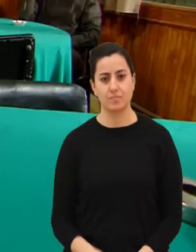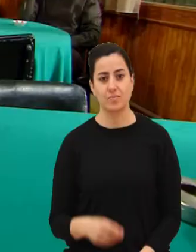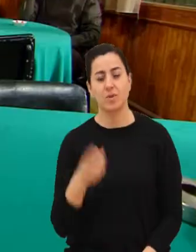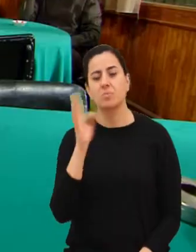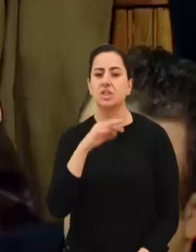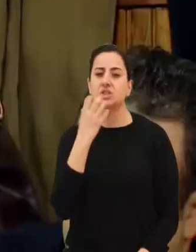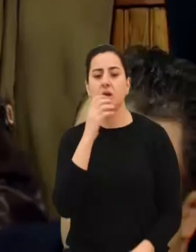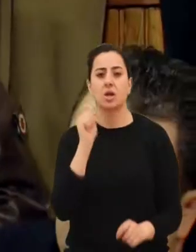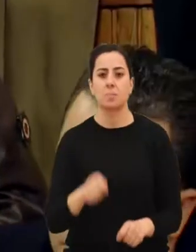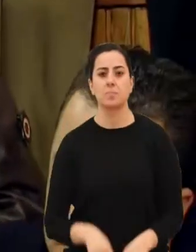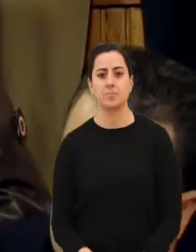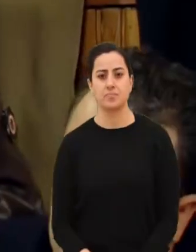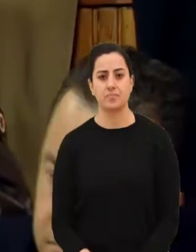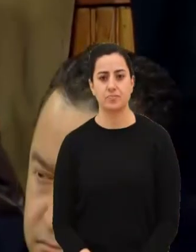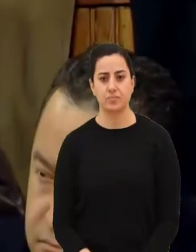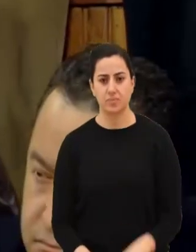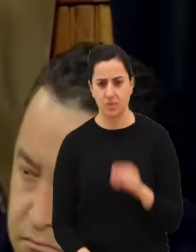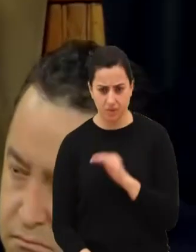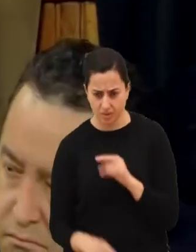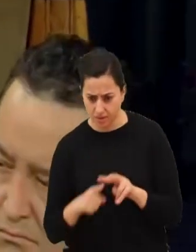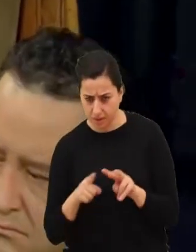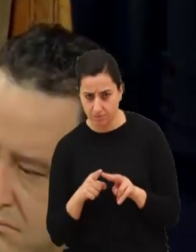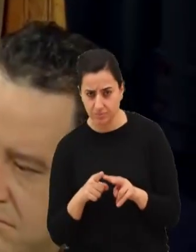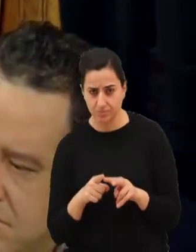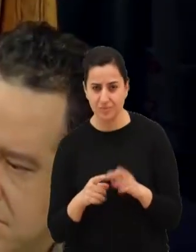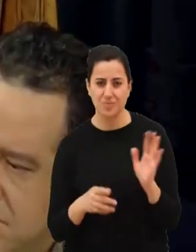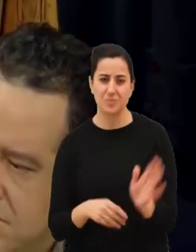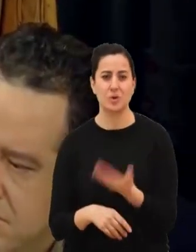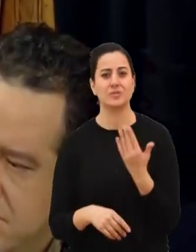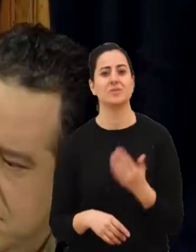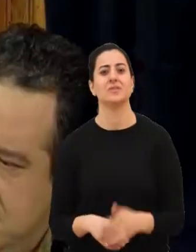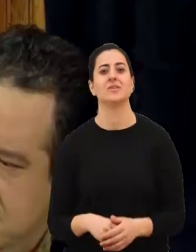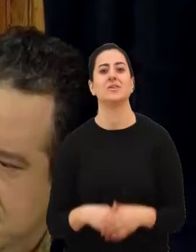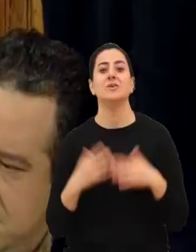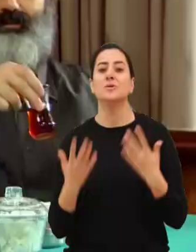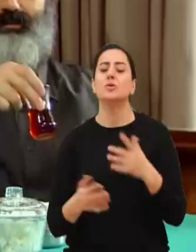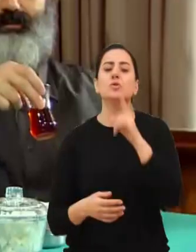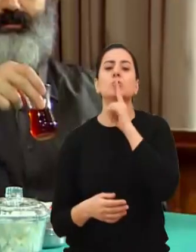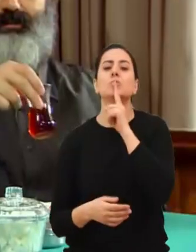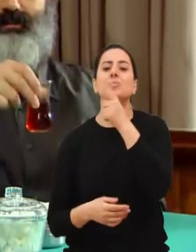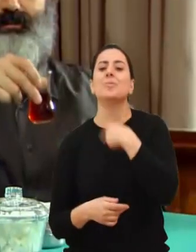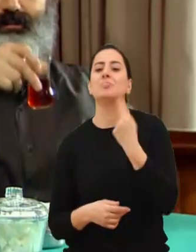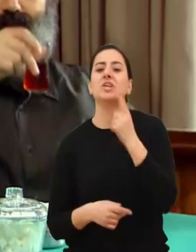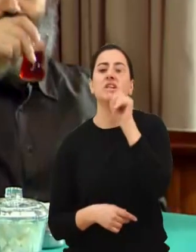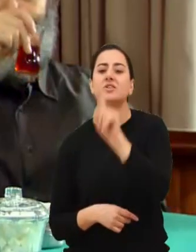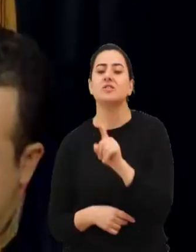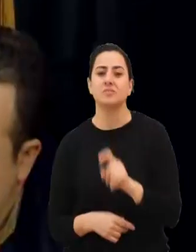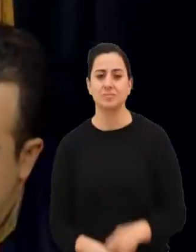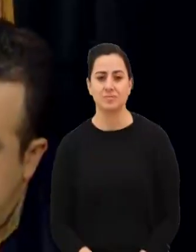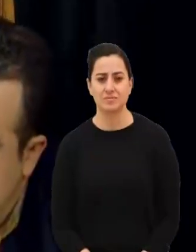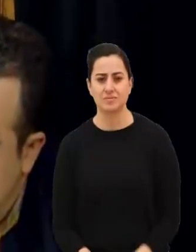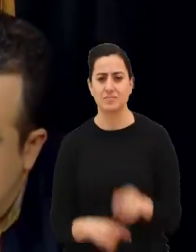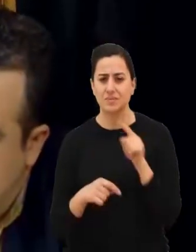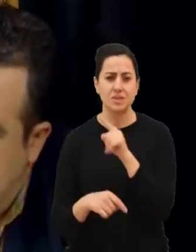daha söyle. Yazık. Neyse, geçek bunları ya. Ya susmuş, sana bir şey diyeceğim.